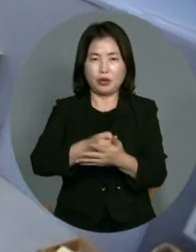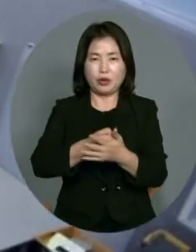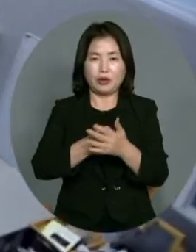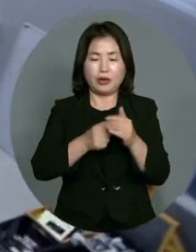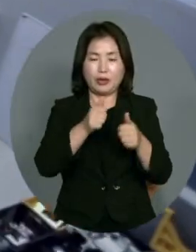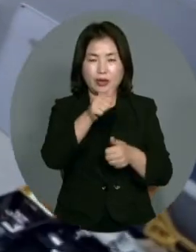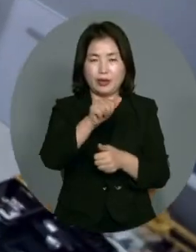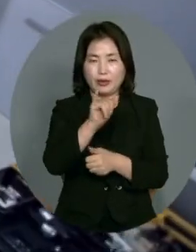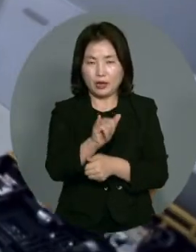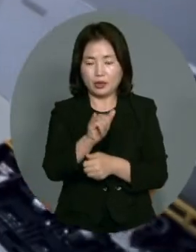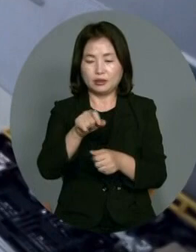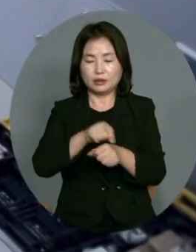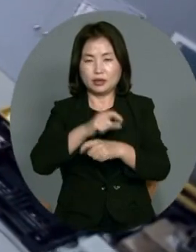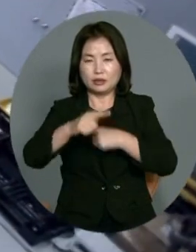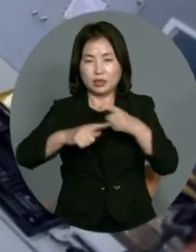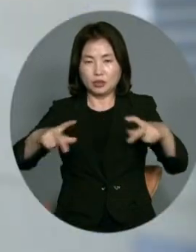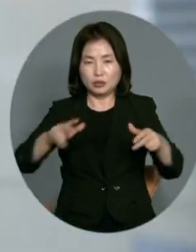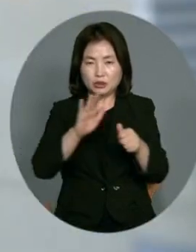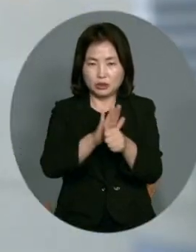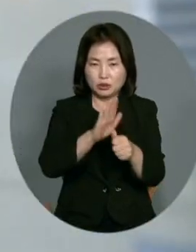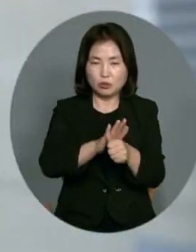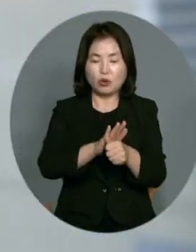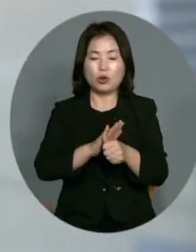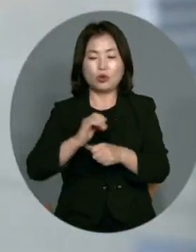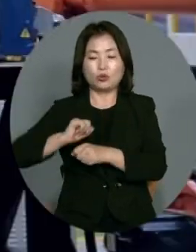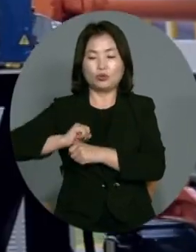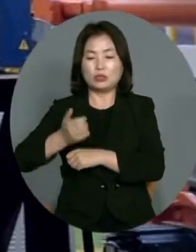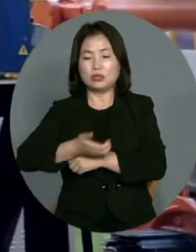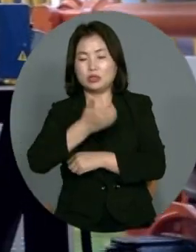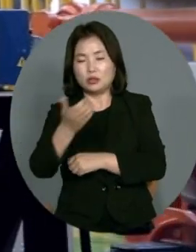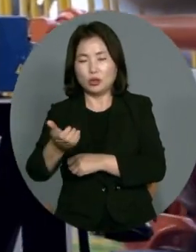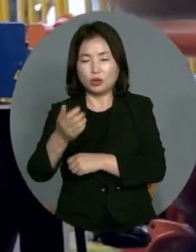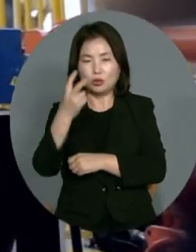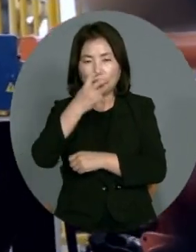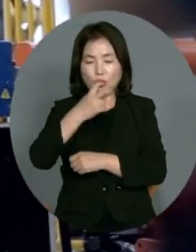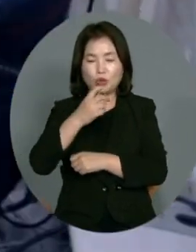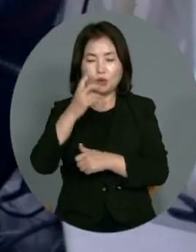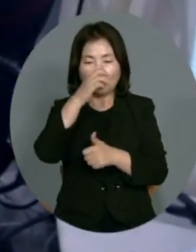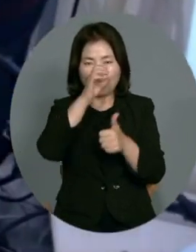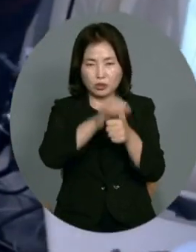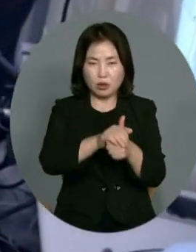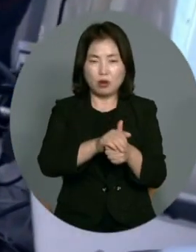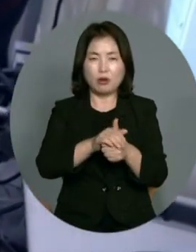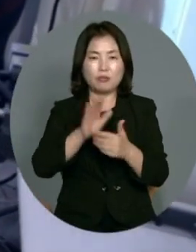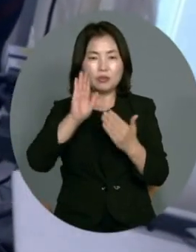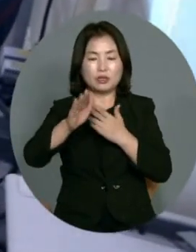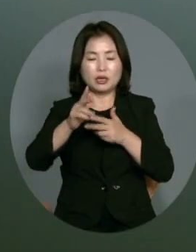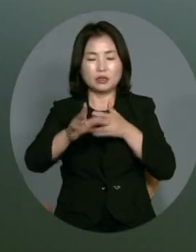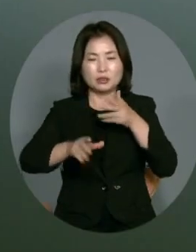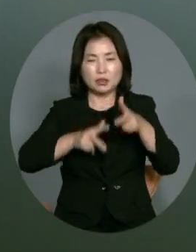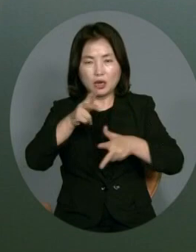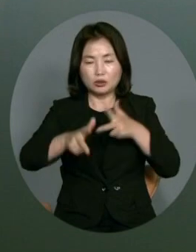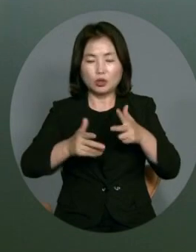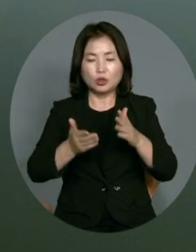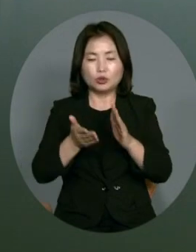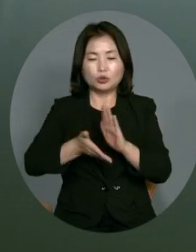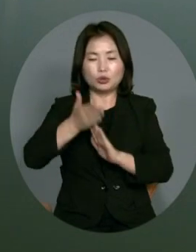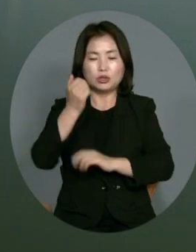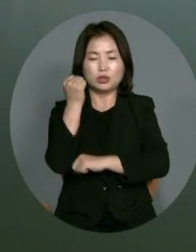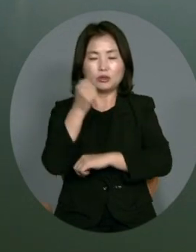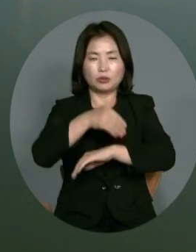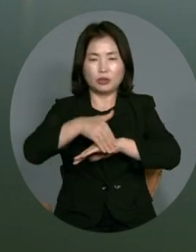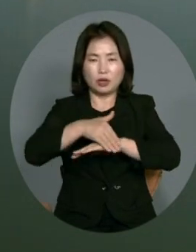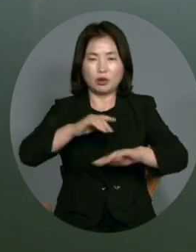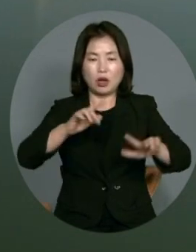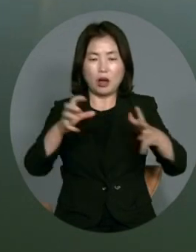AI 융합 지역 특화 산업 지원과 국군부대 이전 종합계획 수립 용역 등 미래 산업 육성과 도시 기본 계획